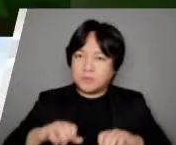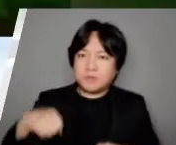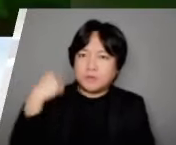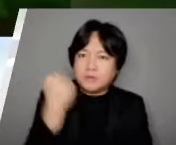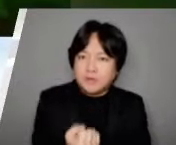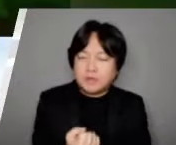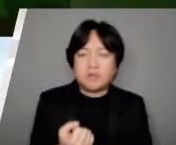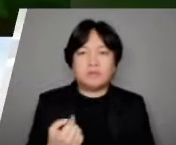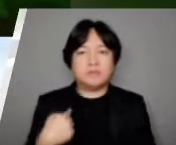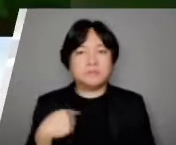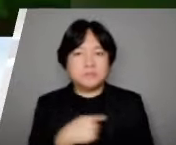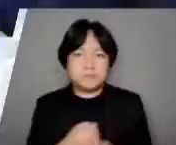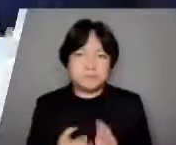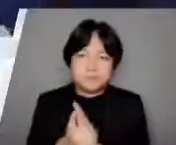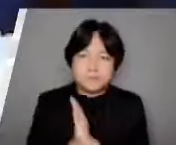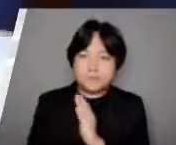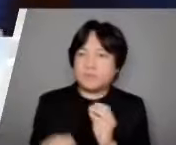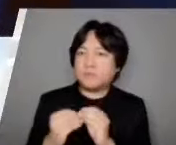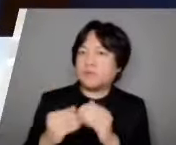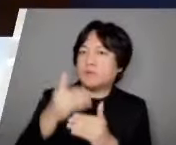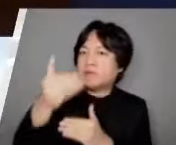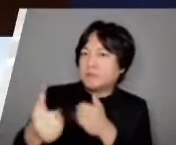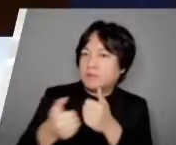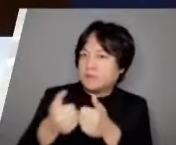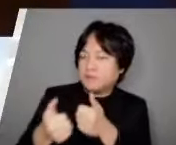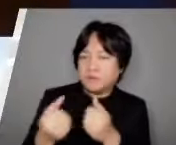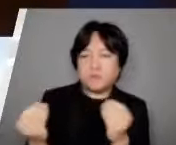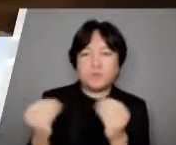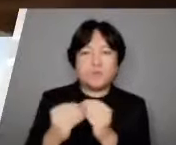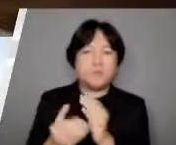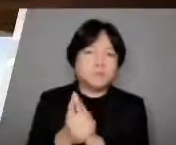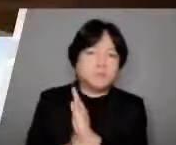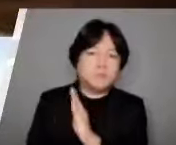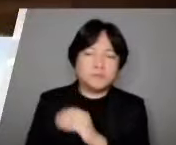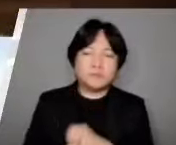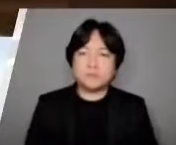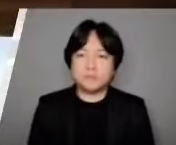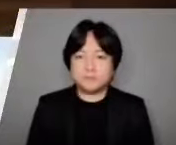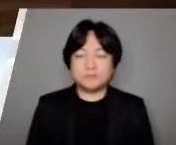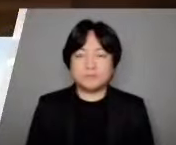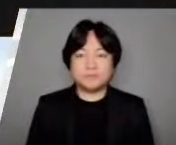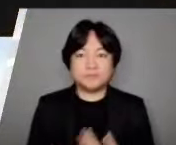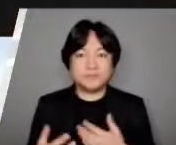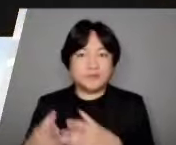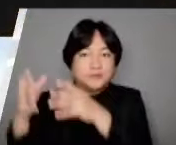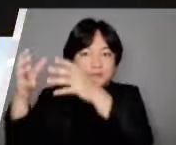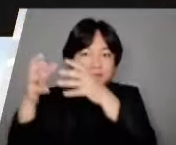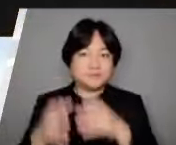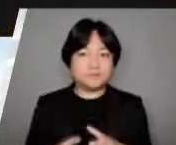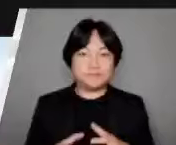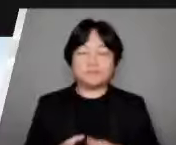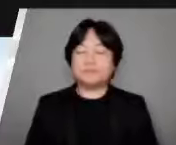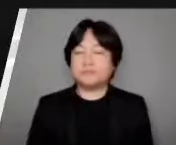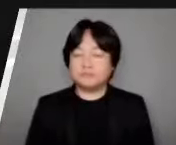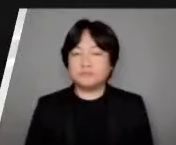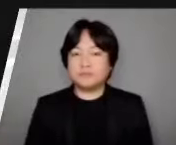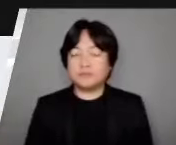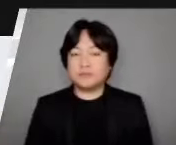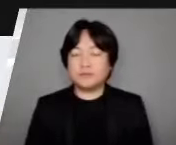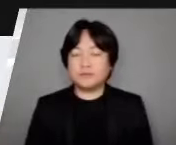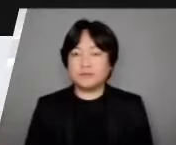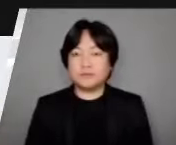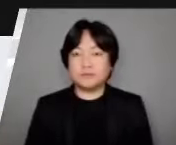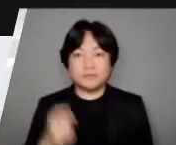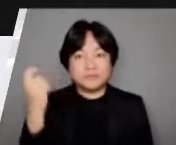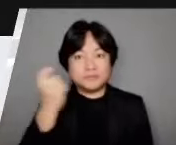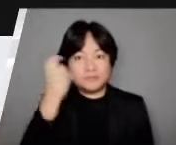sa mga susunod na mga competition. Sa kanilang pagbabalik, bansa, hindi lamang nila bit-bit ang tagumpay para sa